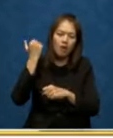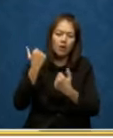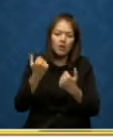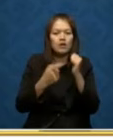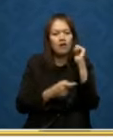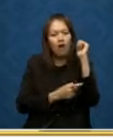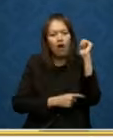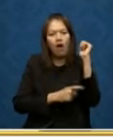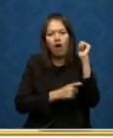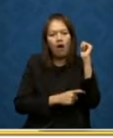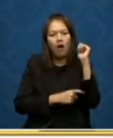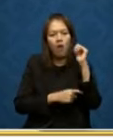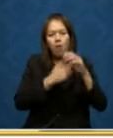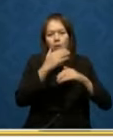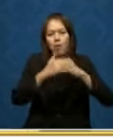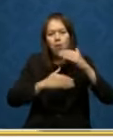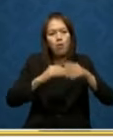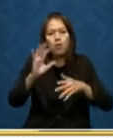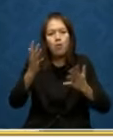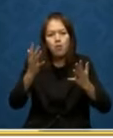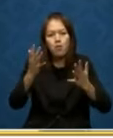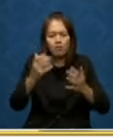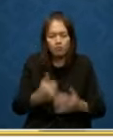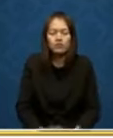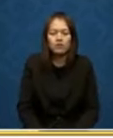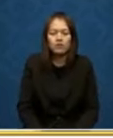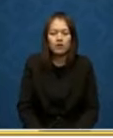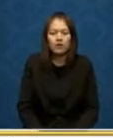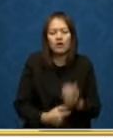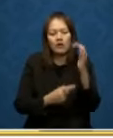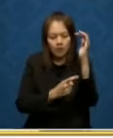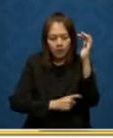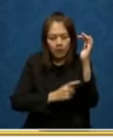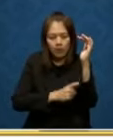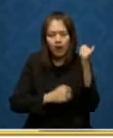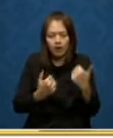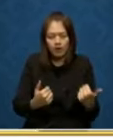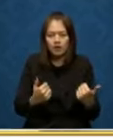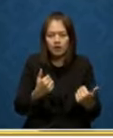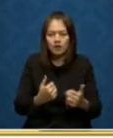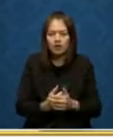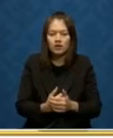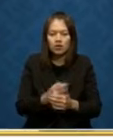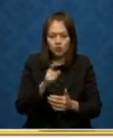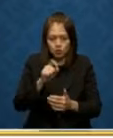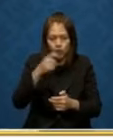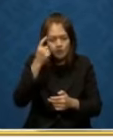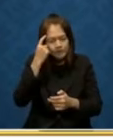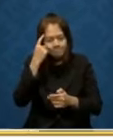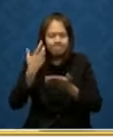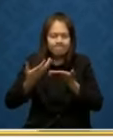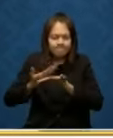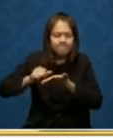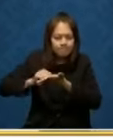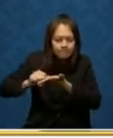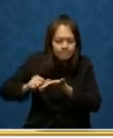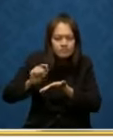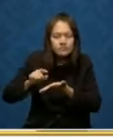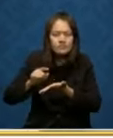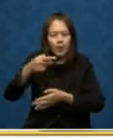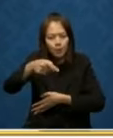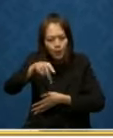เราเนี่ยยังไม่ได้ก้าวหน้าไปไหนเลยนะครับเพราะฉะนั้นเรื่องยางพาราเนี่ยท่านประธานครับมันจะต้องทบทวนในเรื่องของ